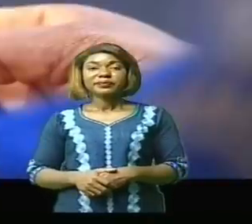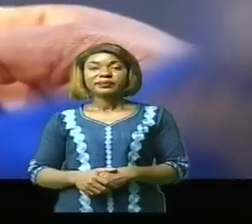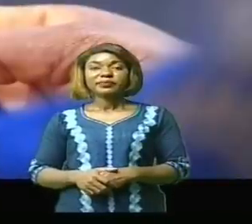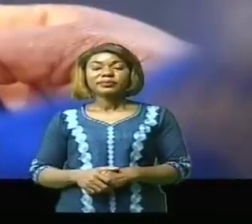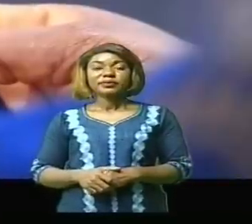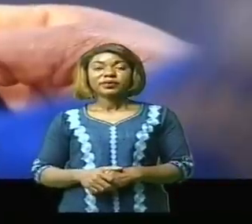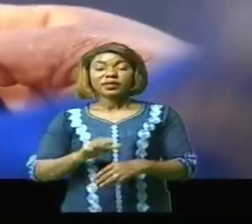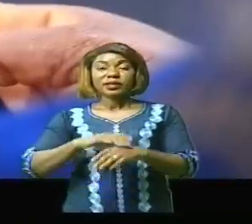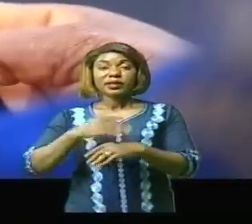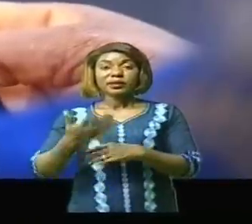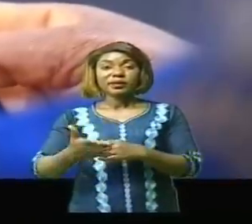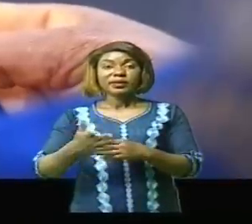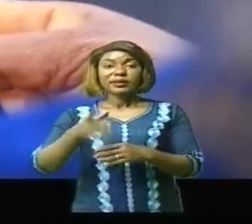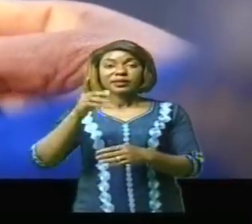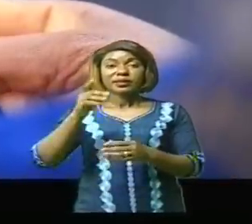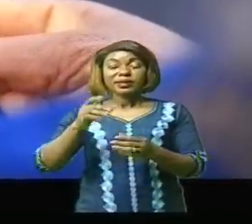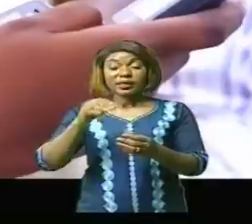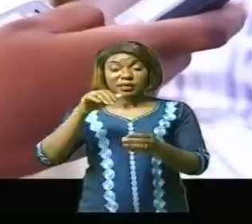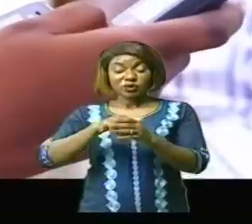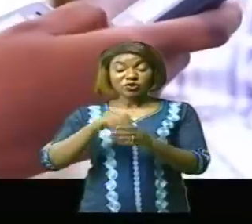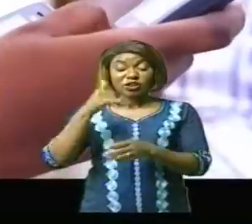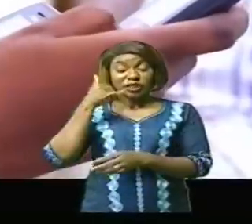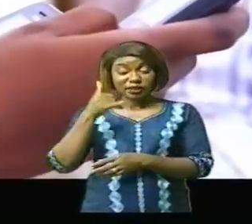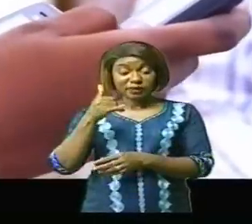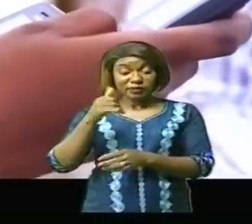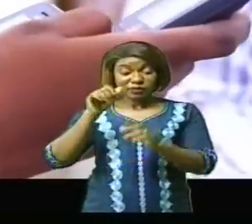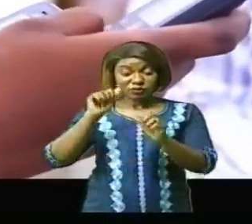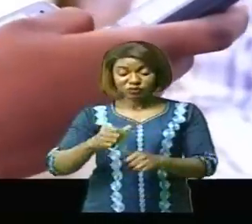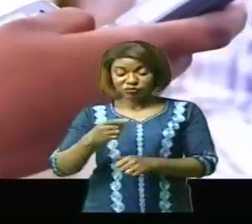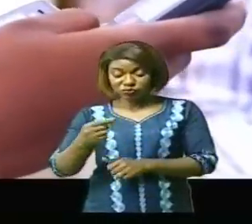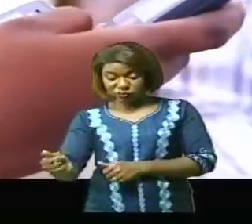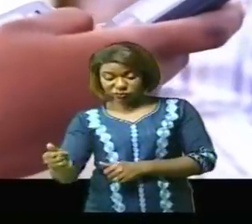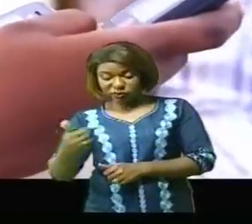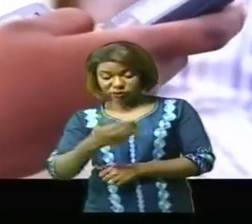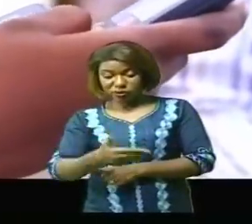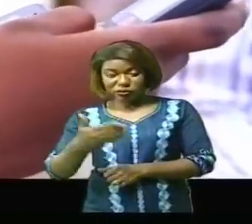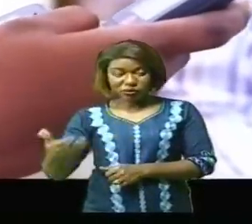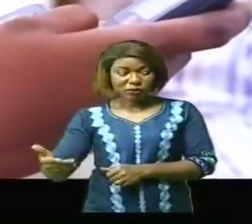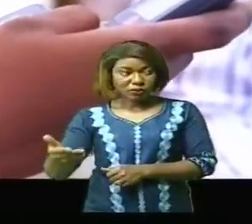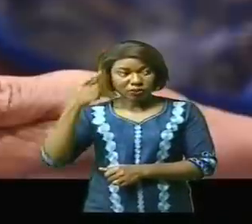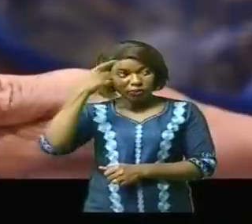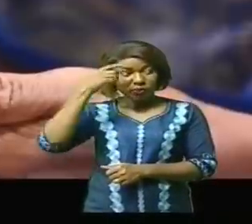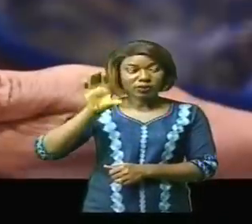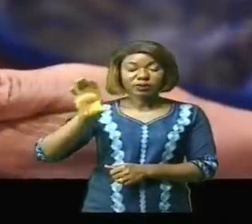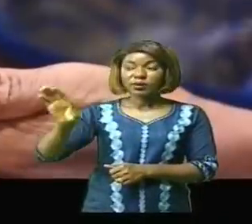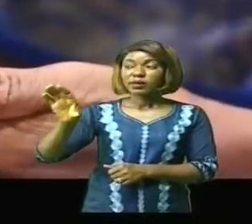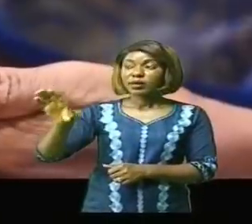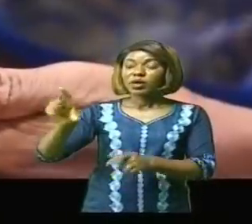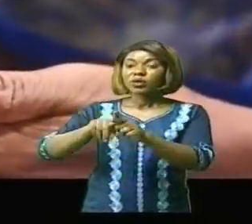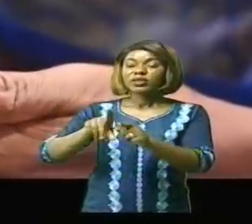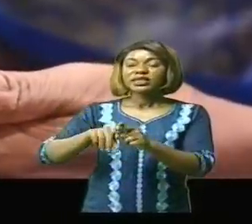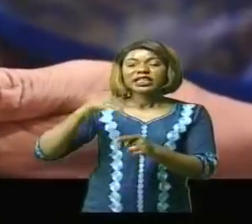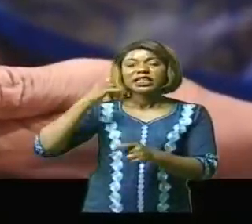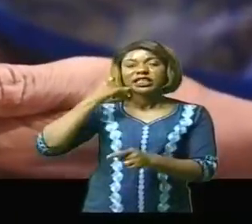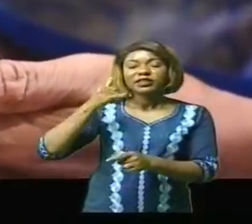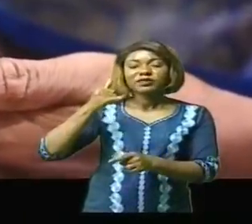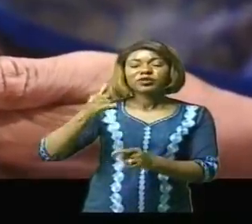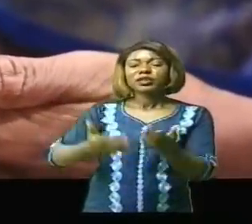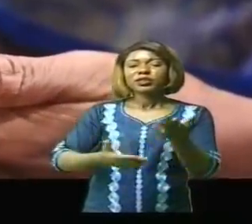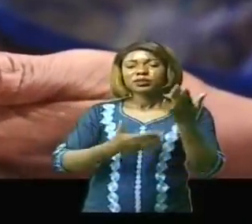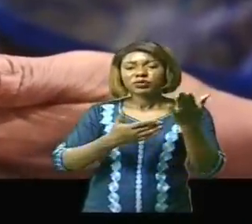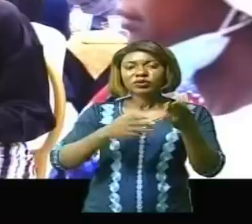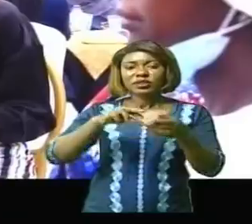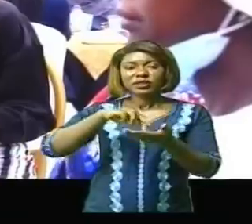À partir de son portable, s'acheter un bien ou s'offrir un service via son compte bancaire, le téléphone est un